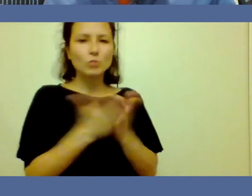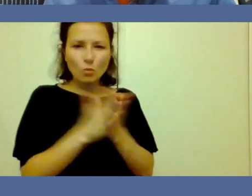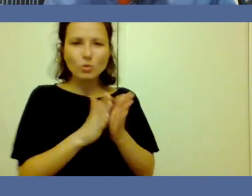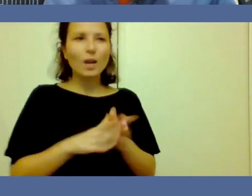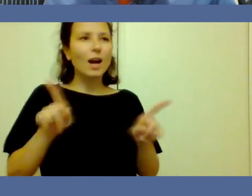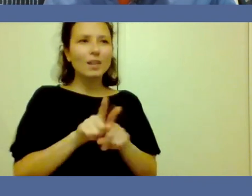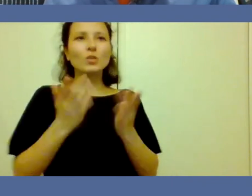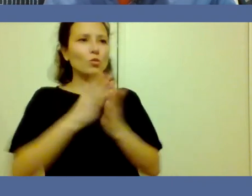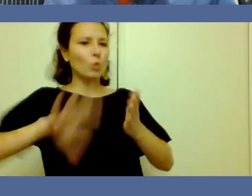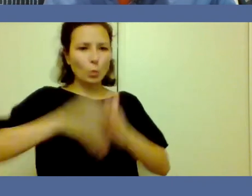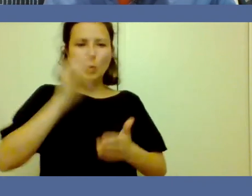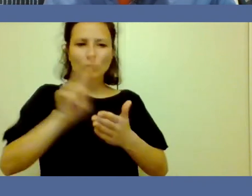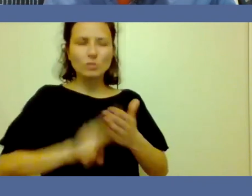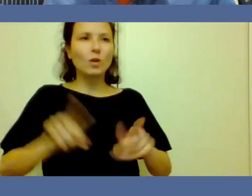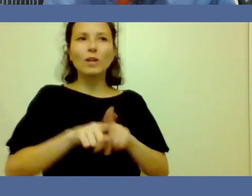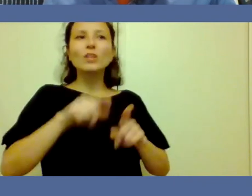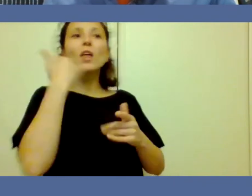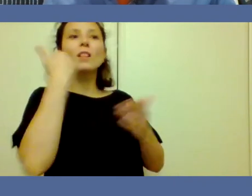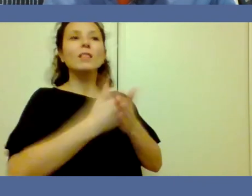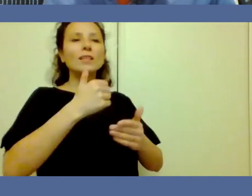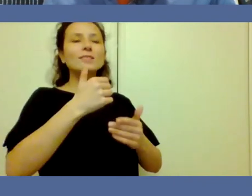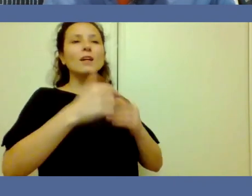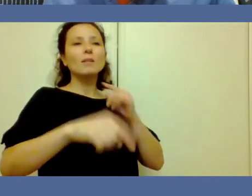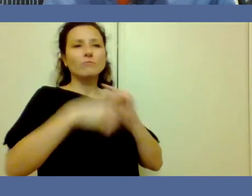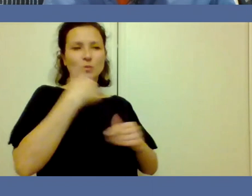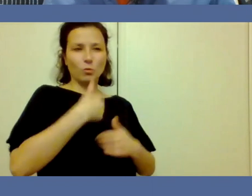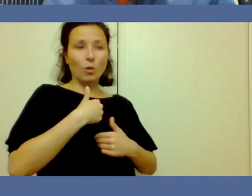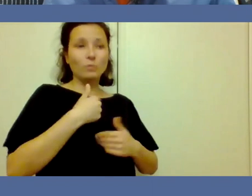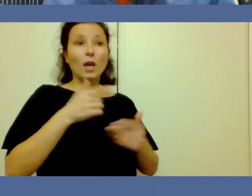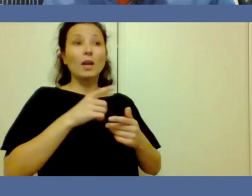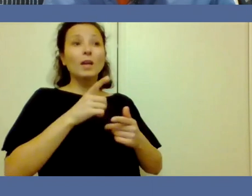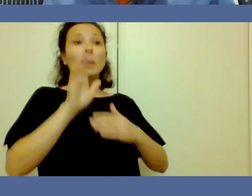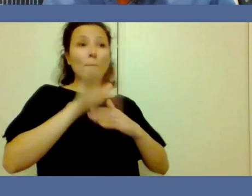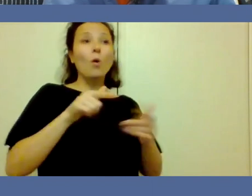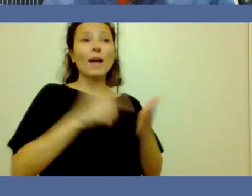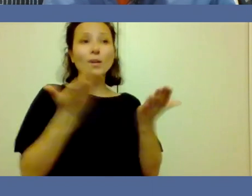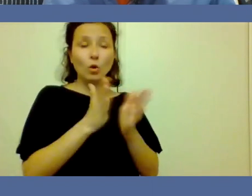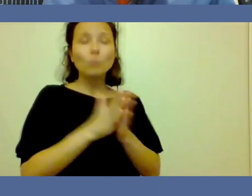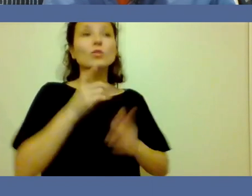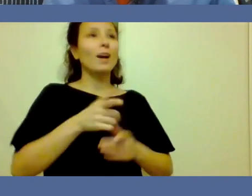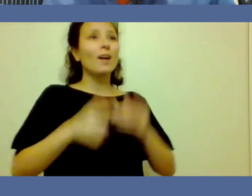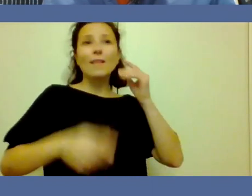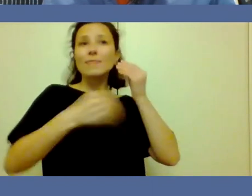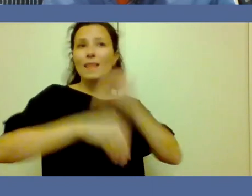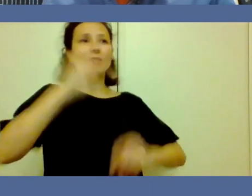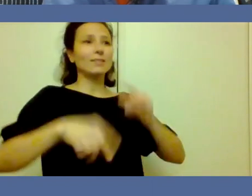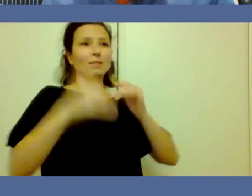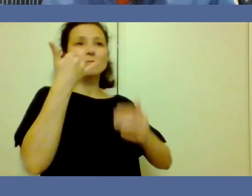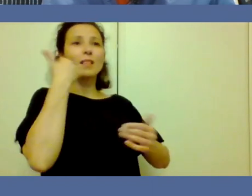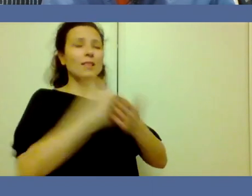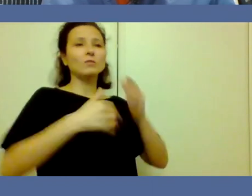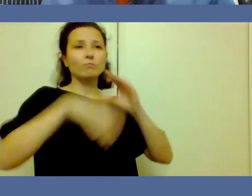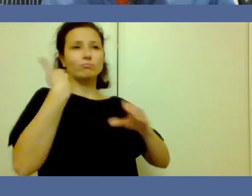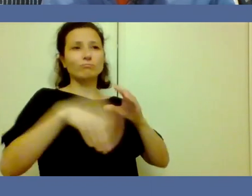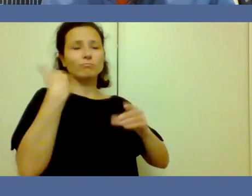ją przeczytało i napisało do mnie list. I to po tej książce dostałam najwięcej korespondencji w całym życiu. Dlatego, że wie pan,